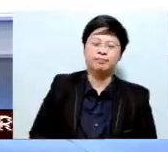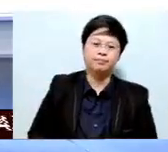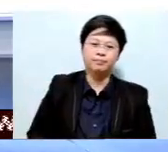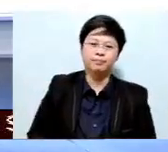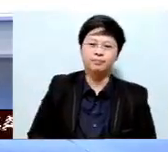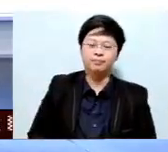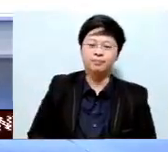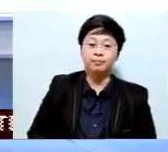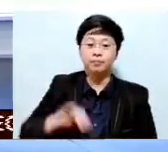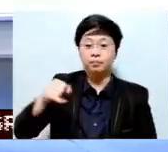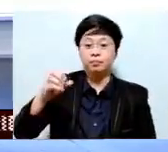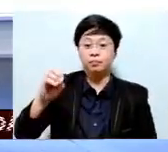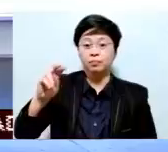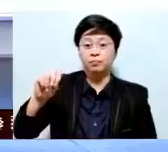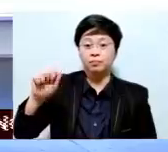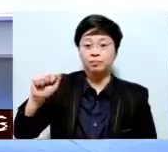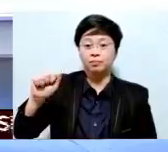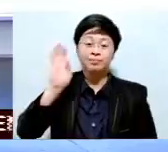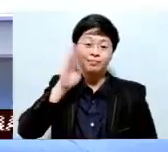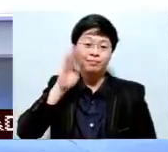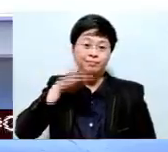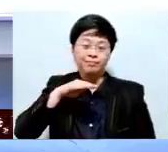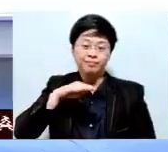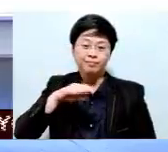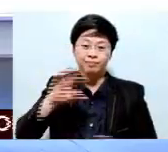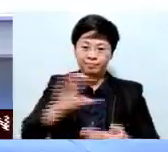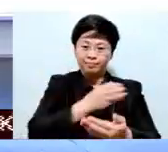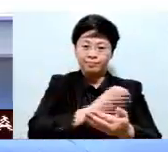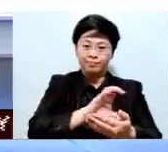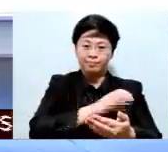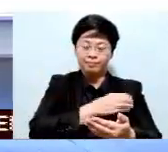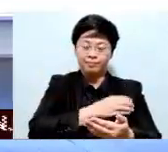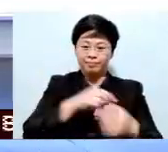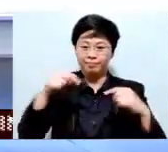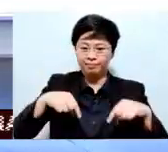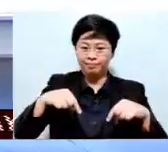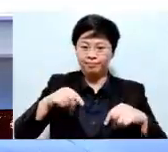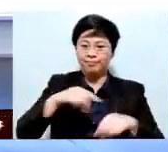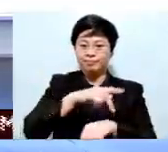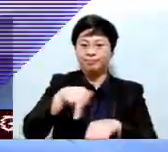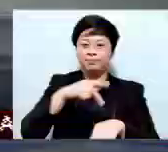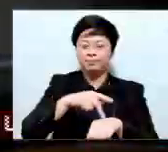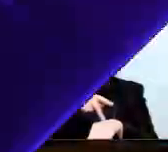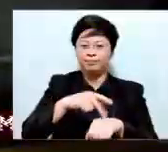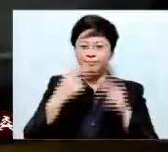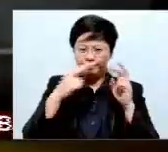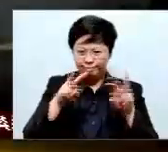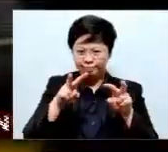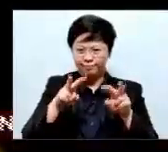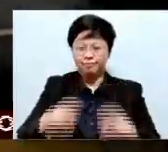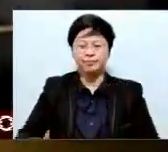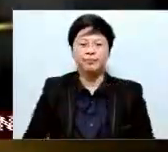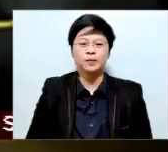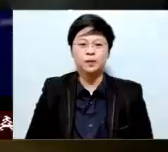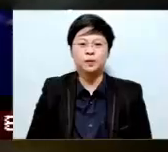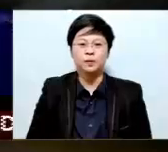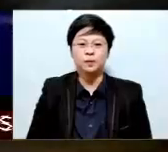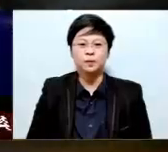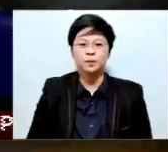Pinoy fans ng Jonas Brothers sa kanilang concert dito sa bansa. Panoorin natin to.